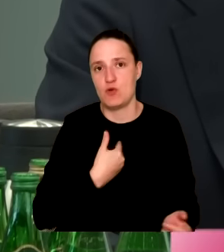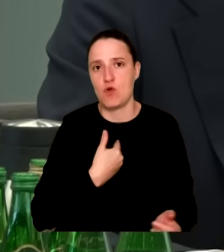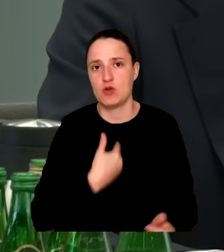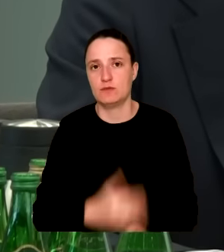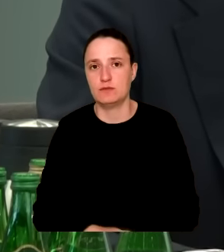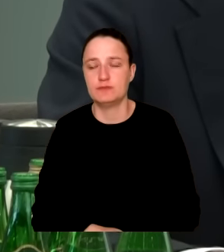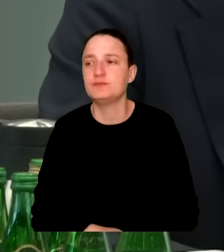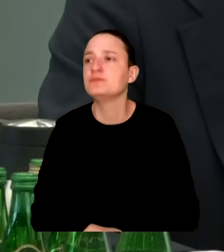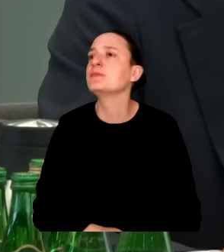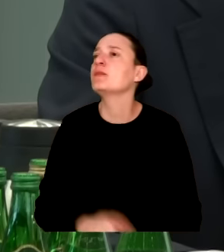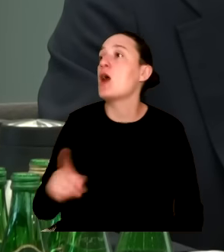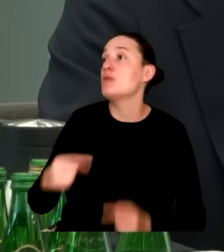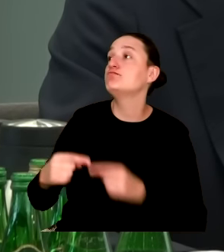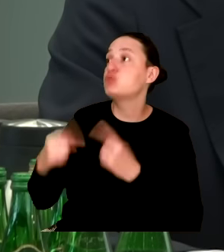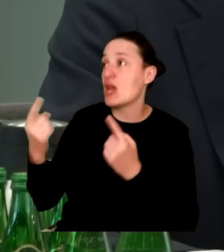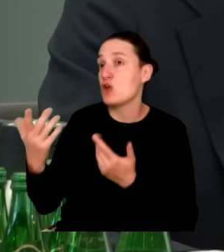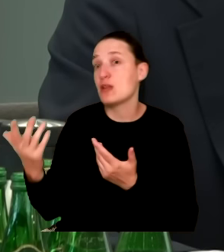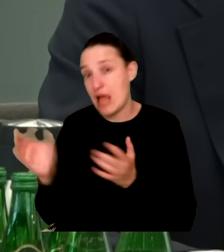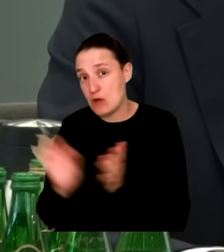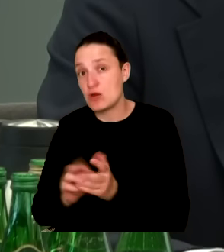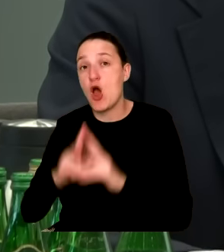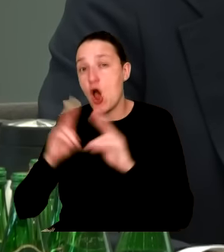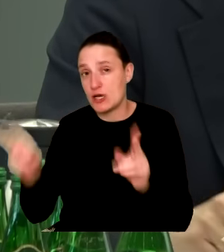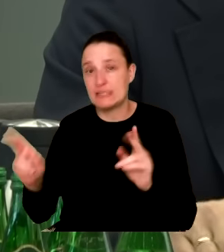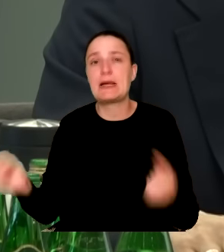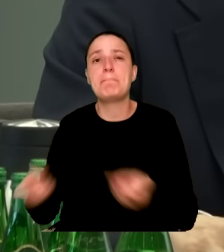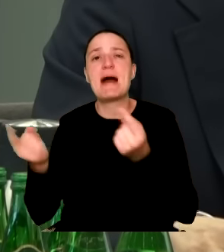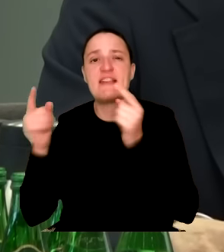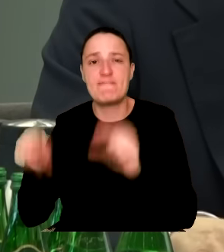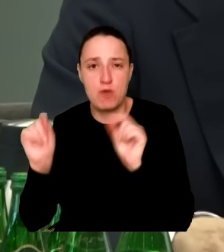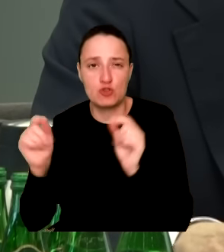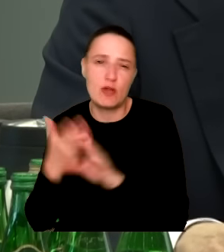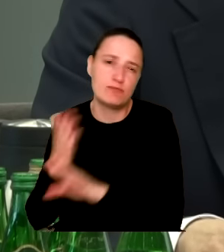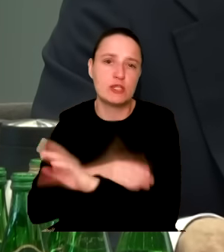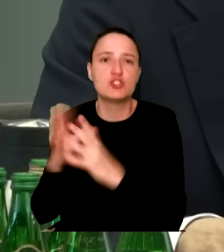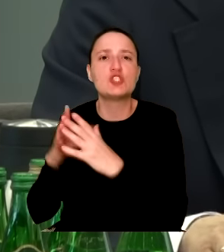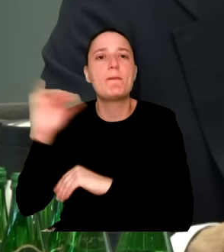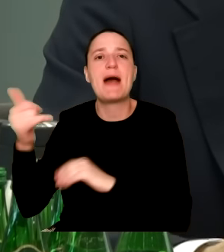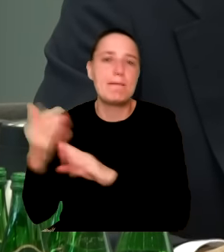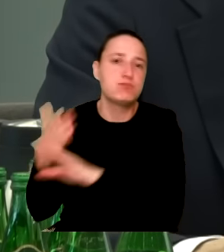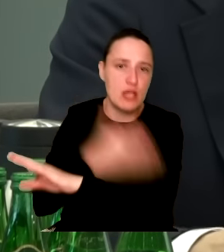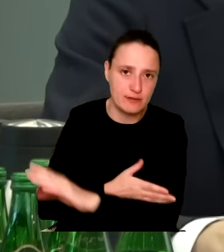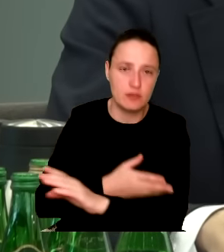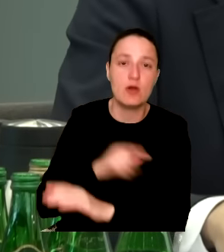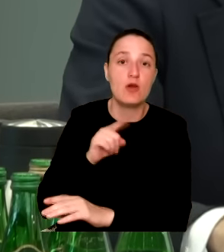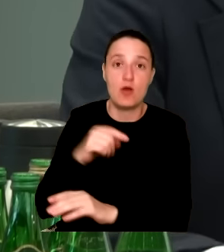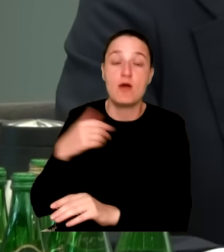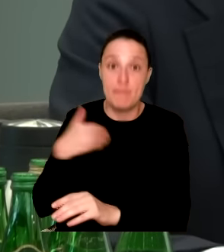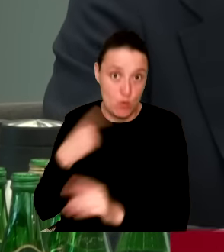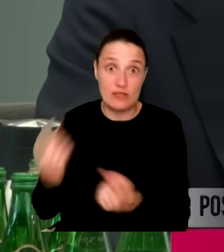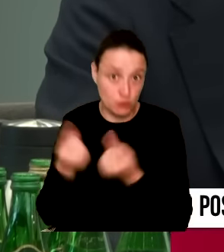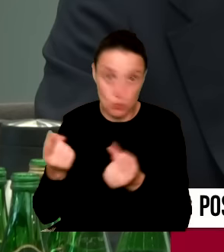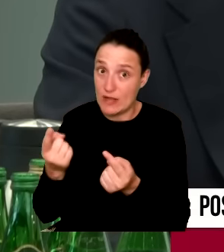czy pana przekonaniu w okres kampanii wyborczej przed wyborami 10 maja była właśnie taką sytuacją